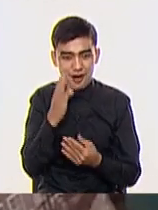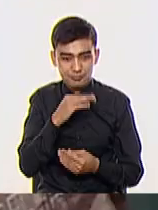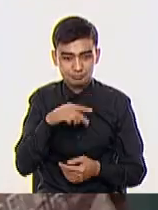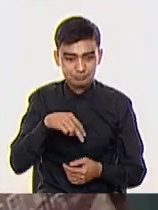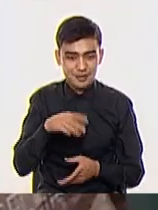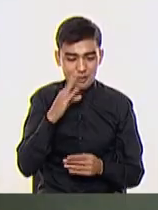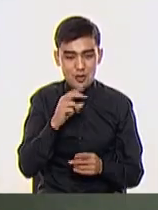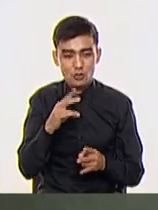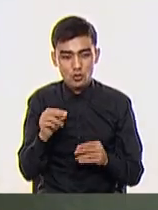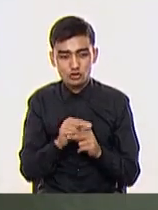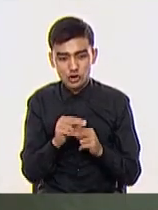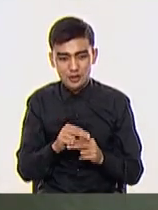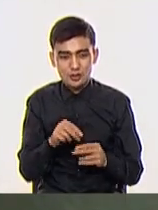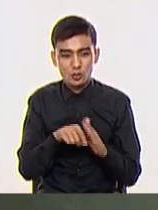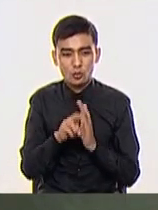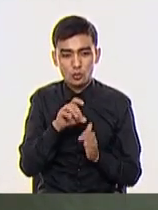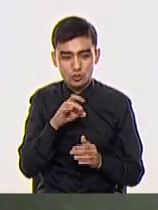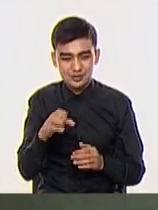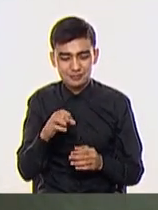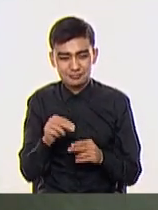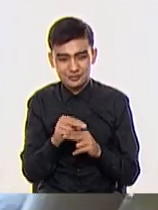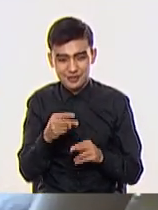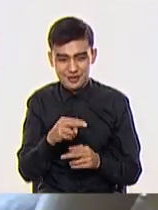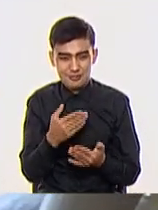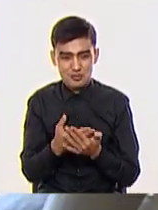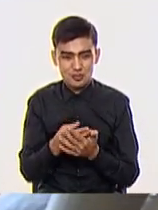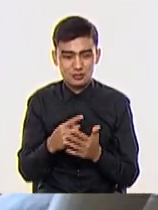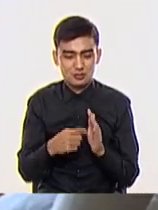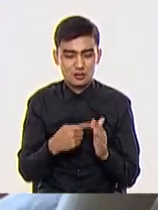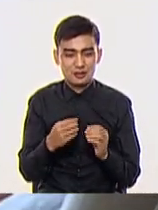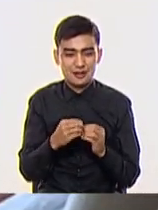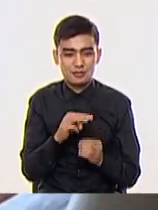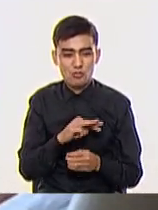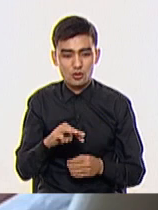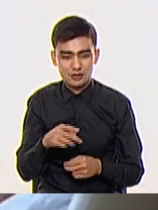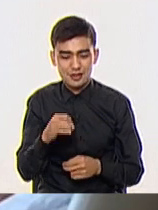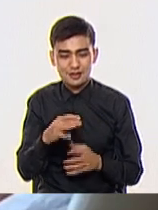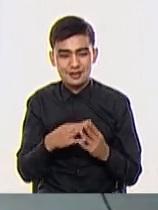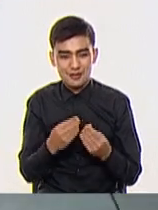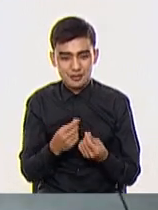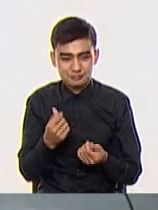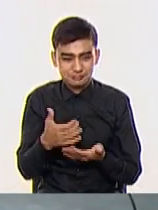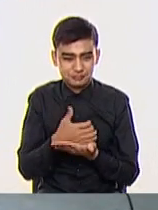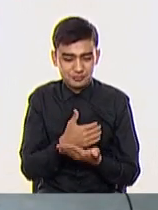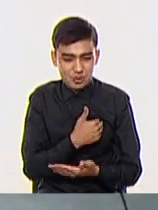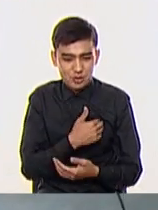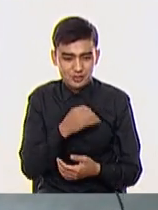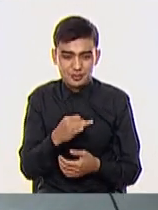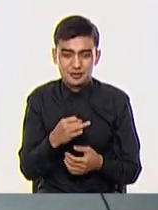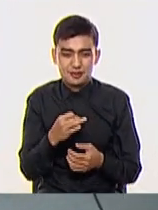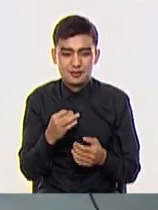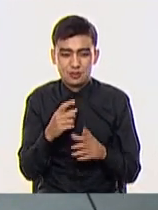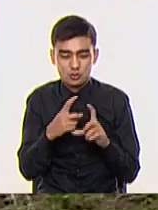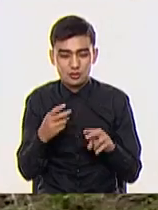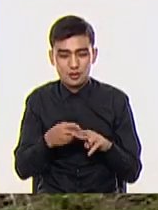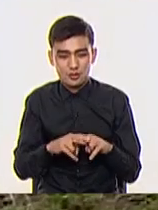курс лечения не считая хирургических услуг требуется как минимум 10 миллионов тенге их семья пытается собрать их с помощью неравнодушных людей